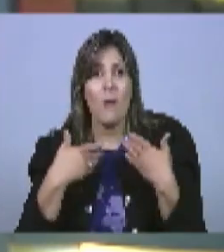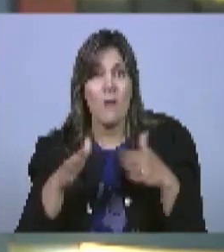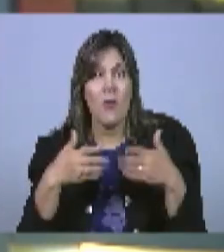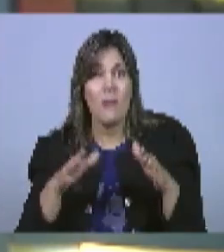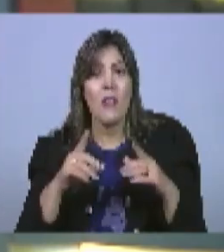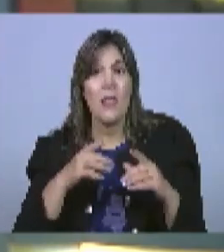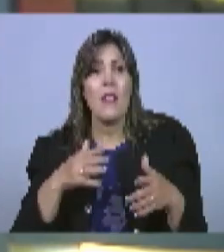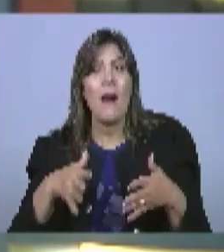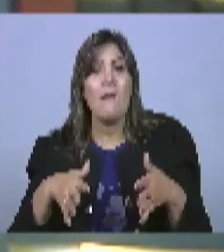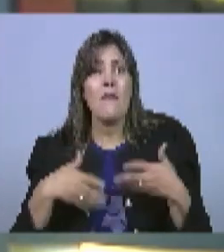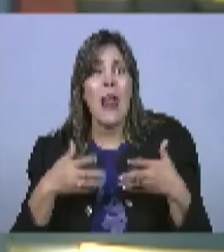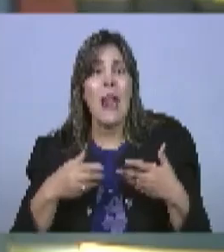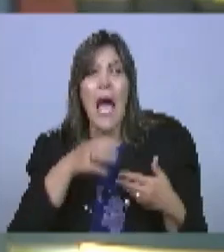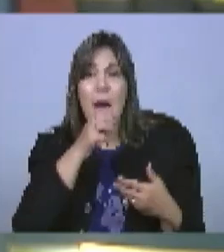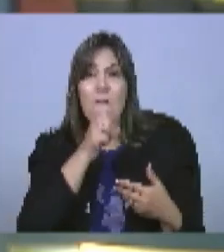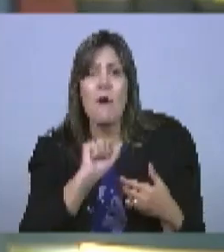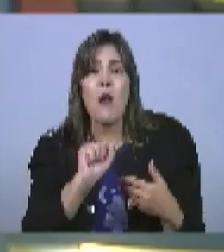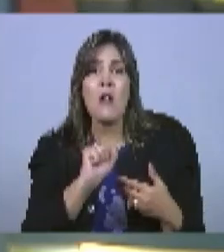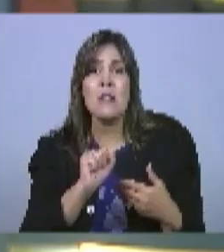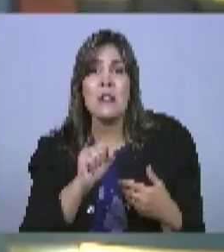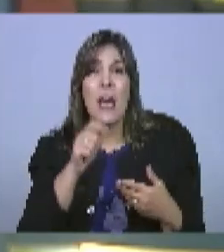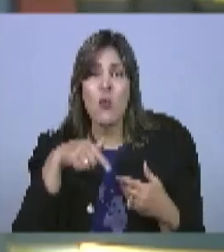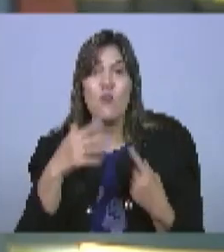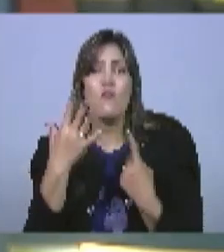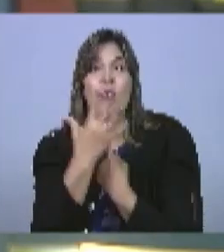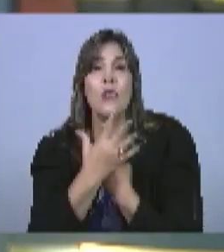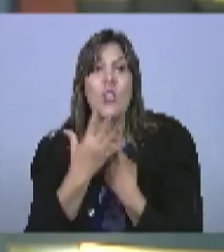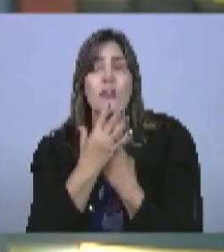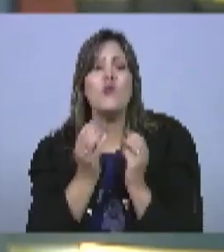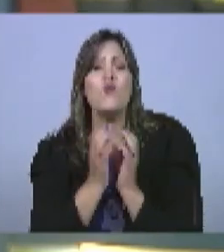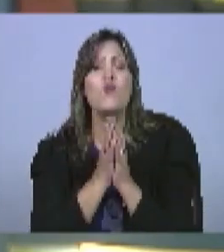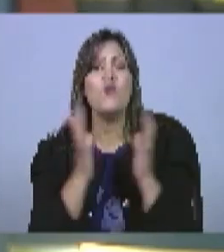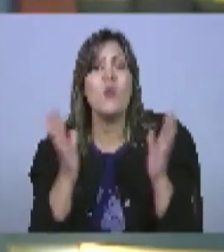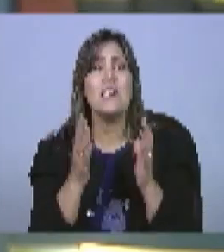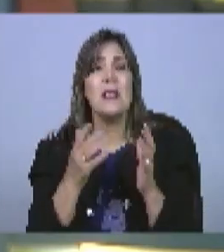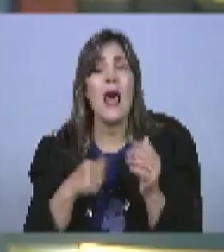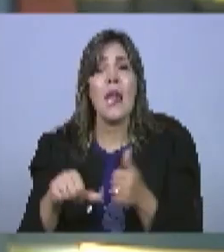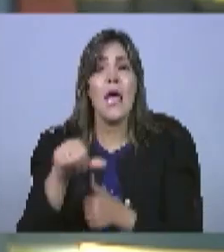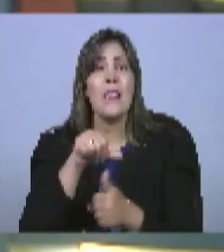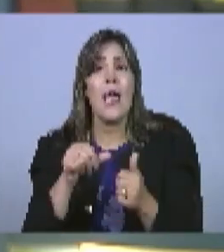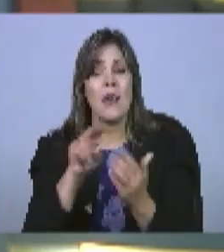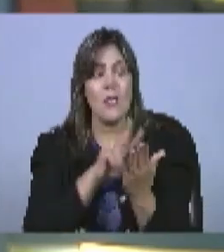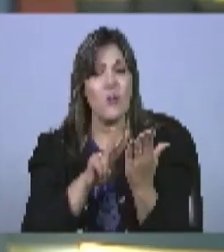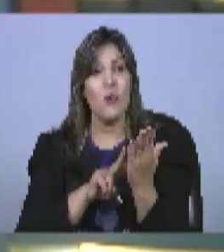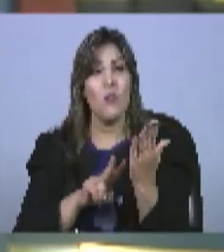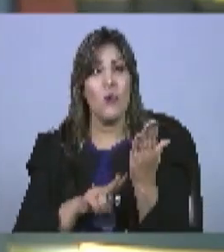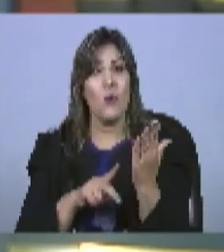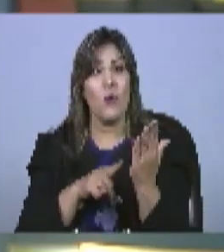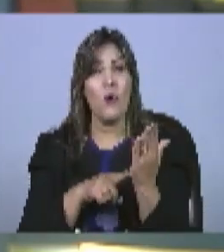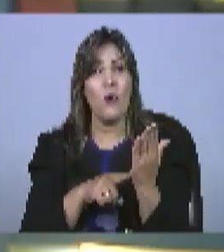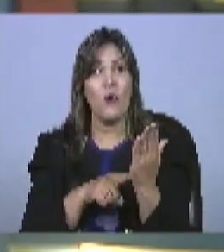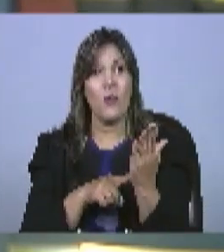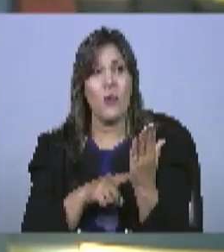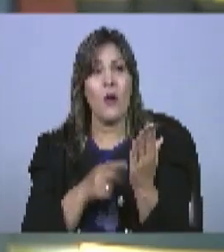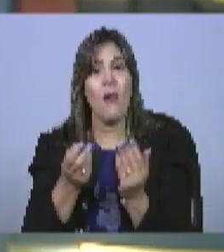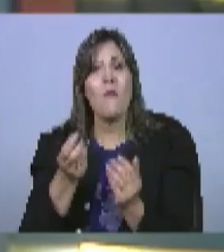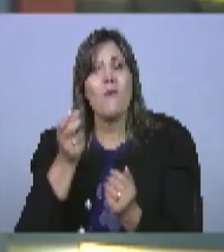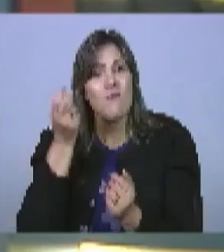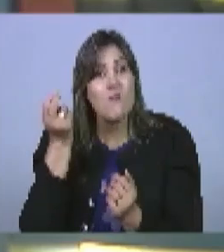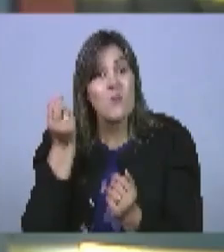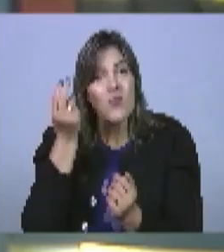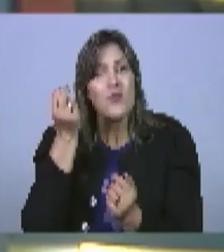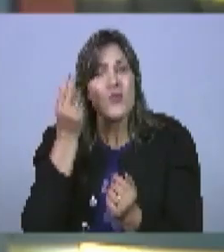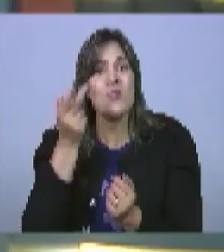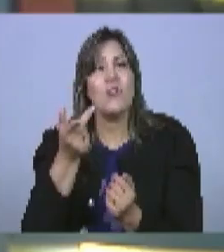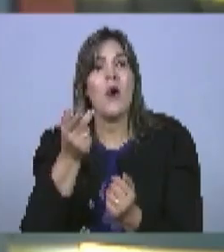الاولمبيات اظن ان هيكون له تاثير اوسع على اعاده قراءه المثقف